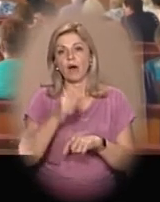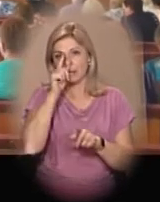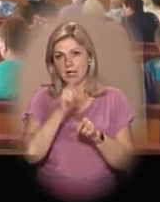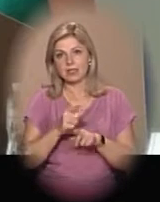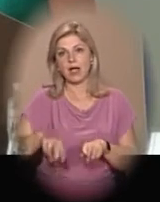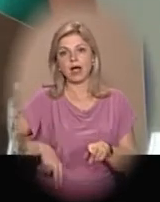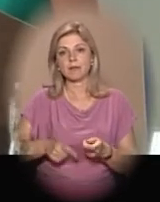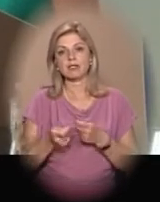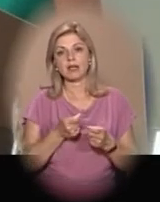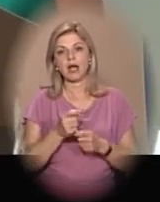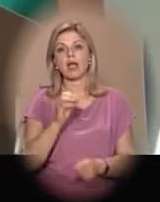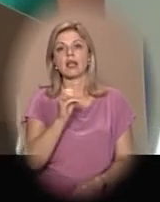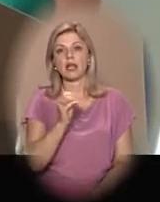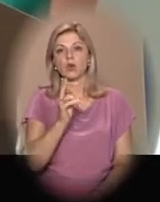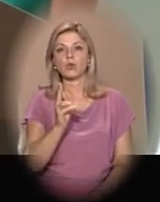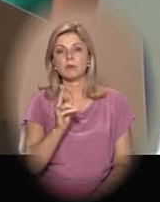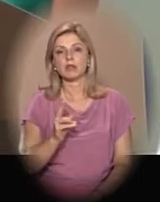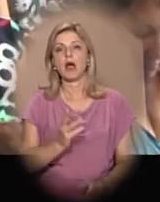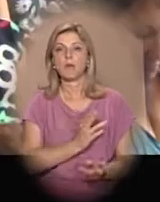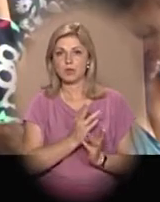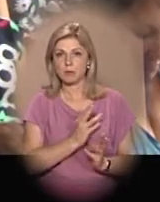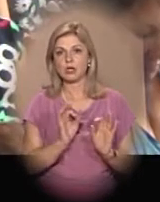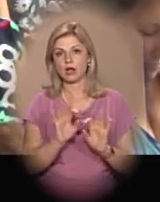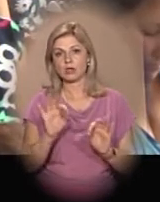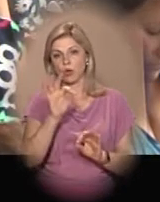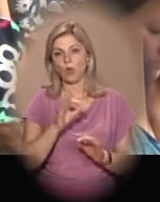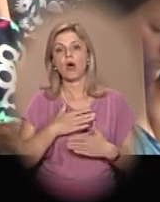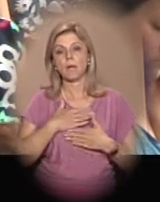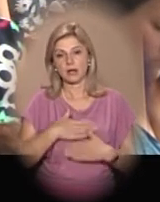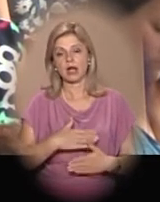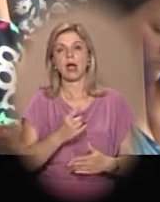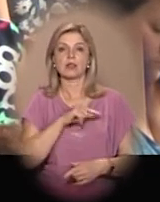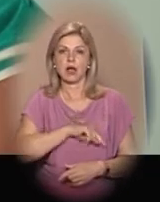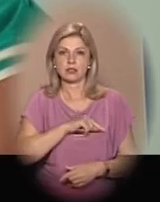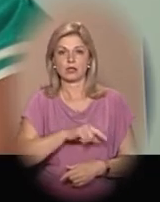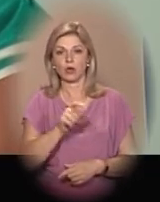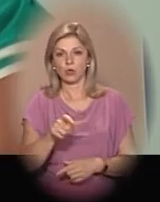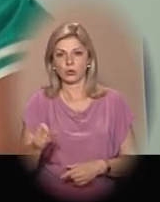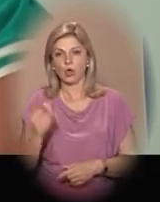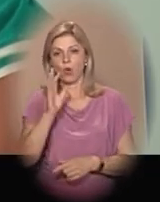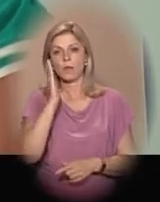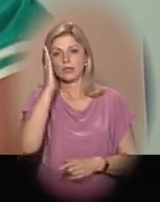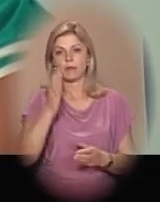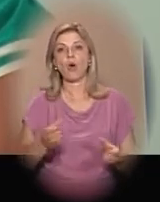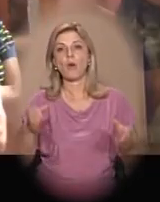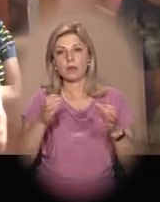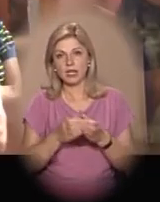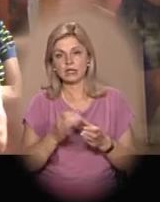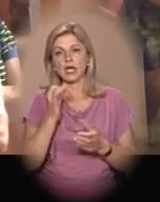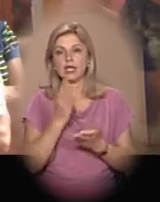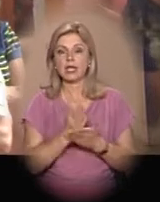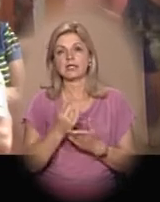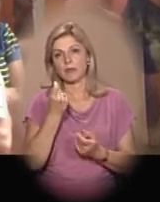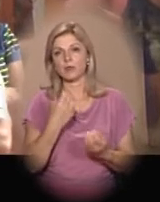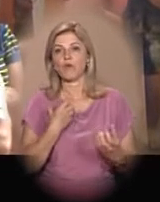райдержадміністрації Олена Кузьміна оптимістично розповідала про позитивний настрій жителів району щодо перспективи об'єднання громад. Деякі побоювання є,